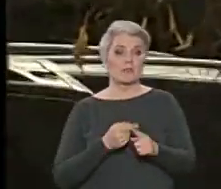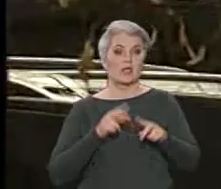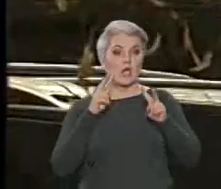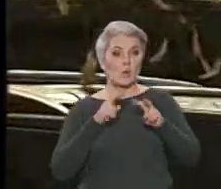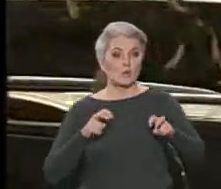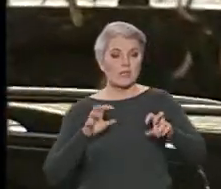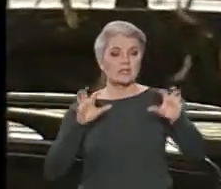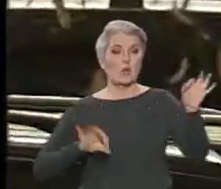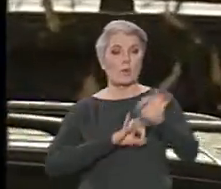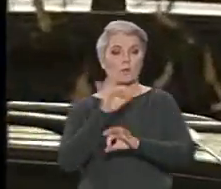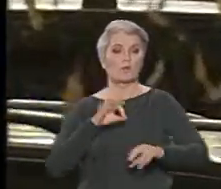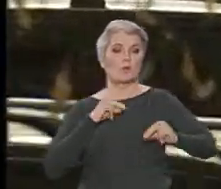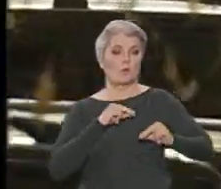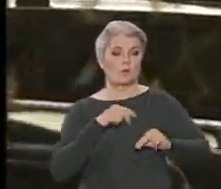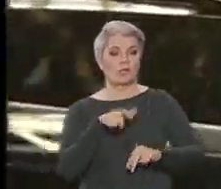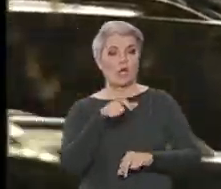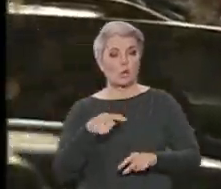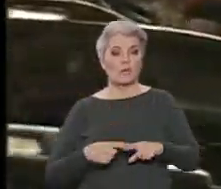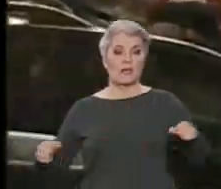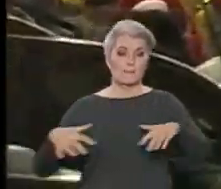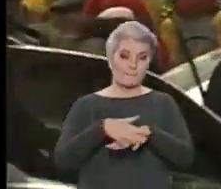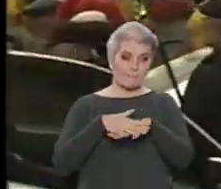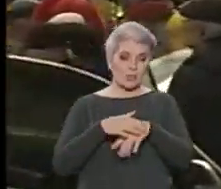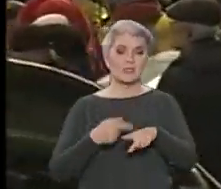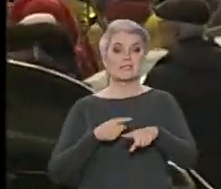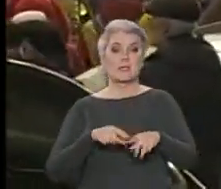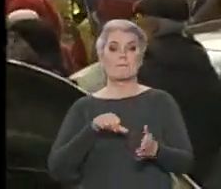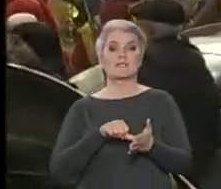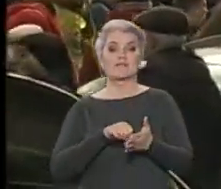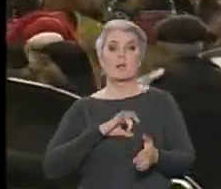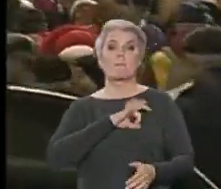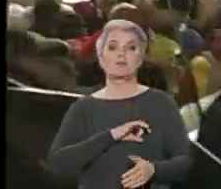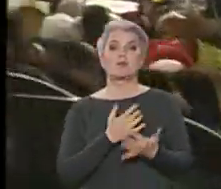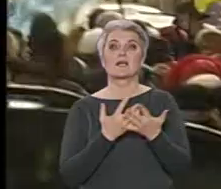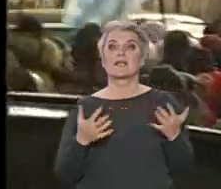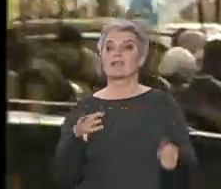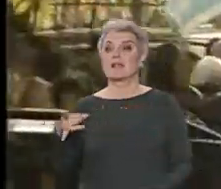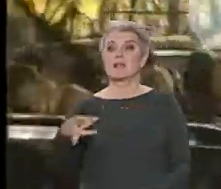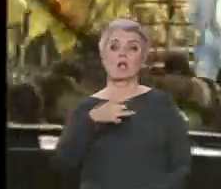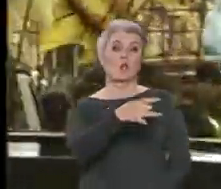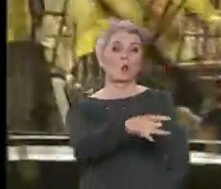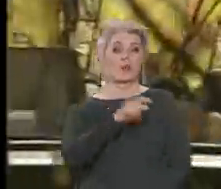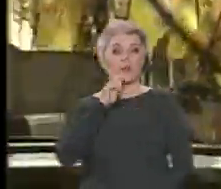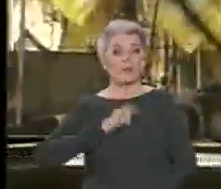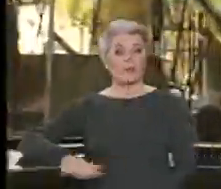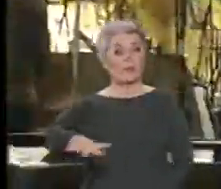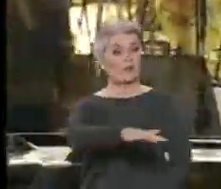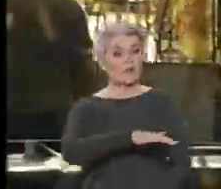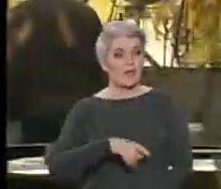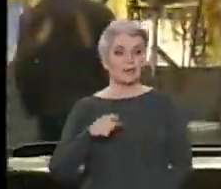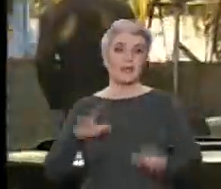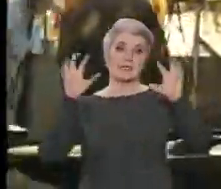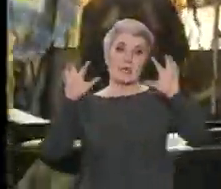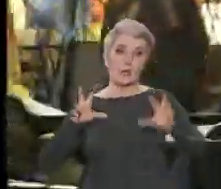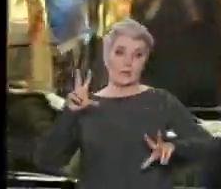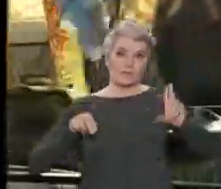про працю. А здебільшого люди, які сьогодні прийшли сюди, це представники профспілок з різних регіонів України. Вони вважають, що цей закон він обмежує